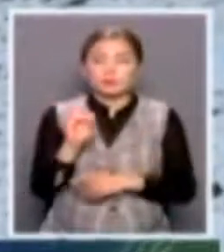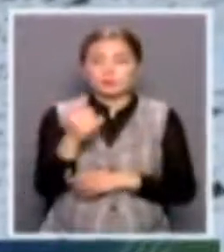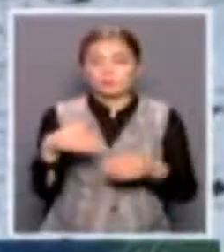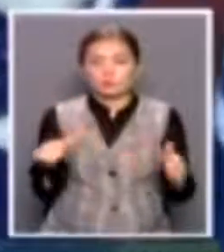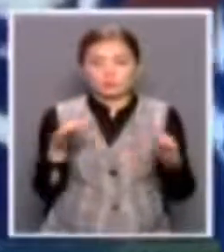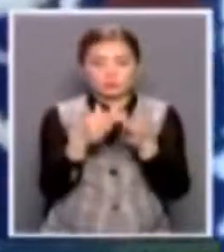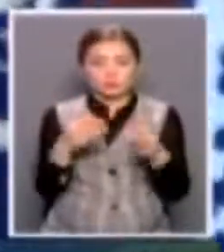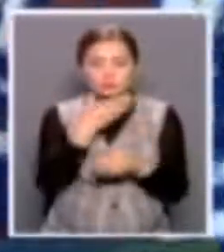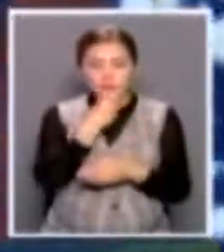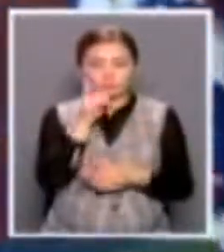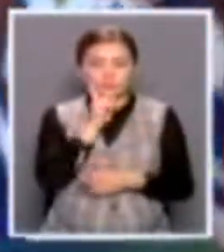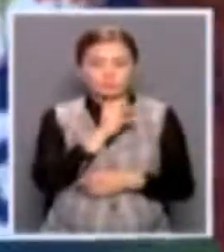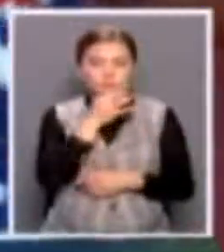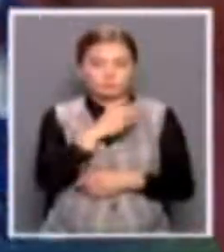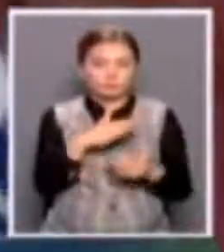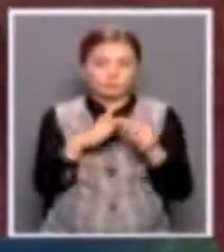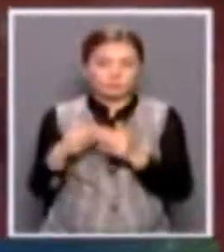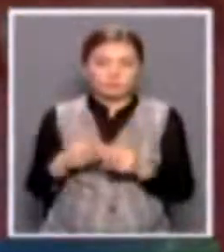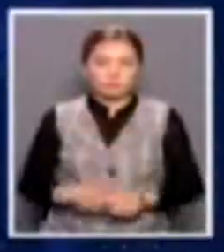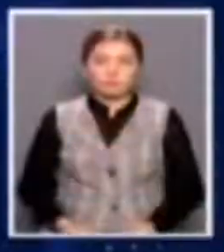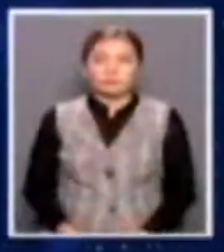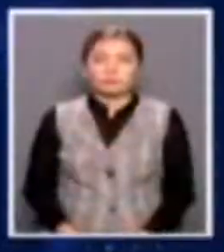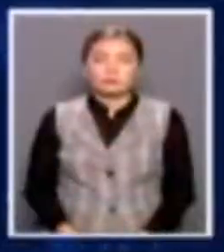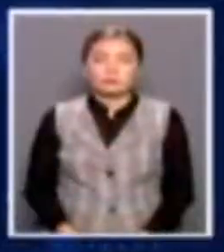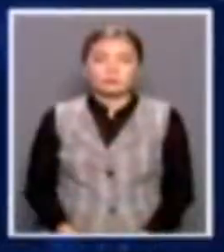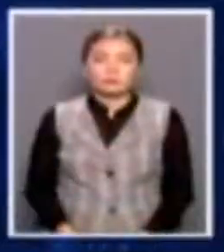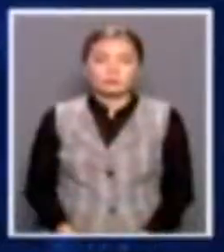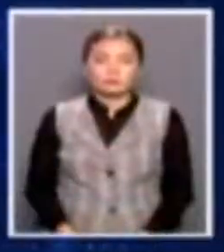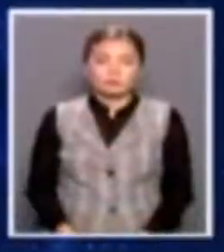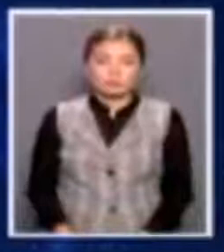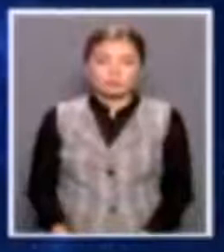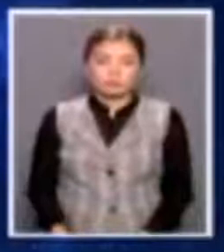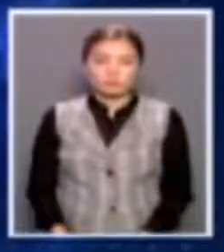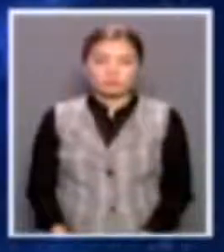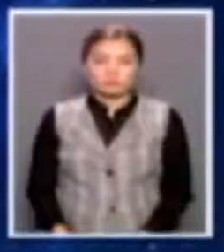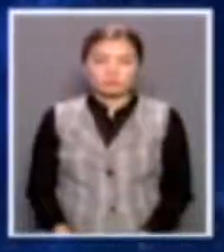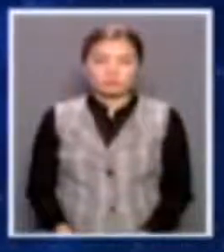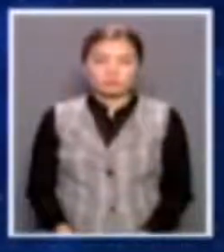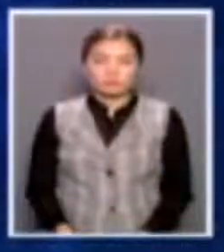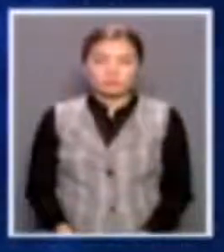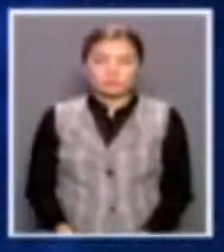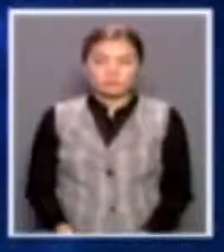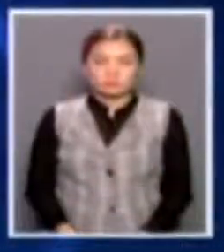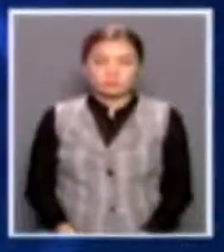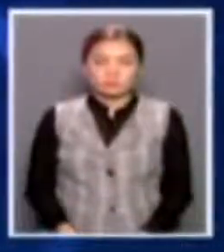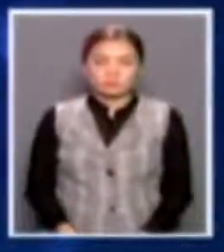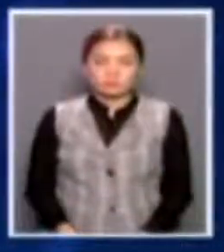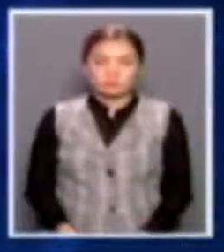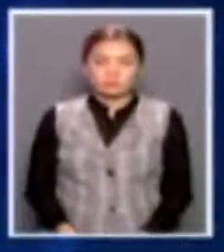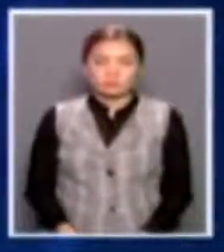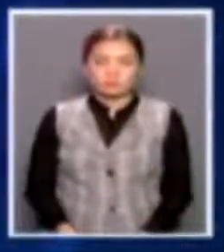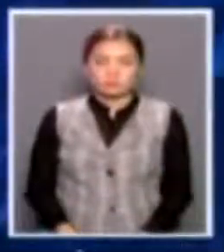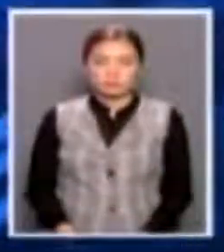кувшины тоже придают уют любому дому. Назерке Асхат Казасагындыктын Нургүл Айбек Халымов, телеканал Атырау.